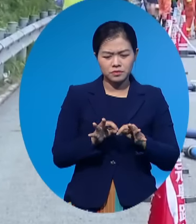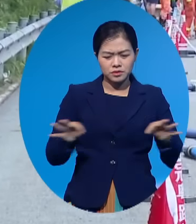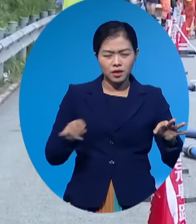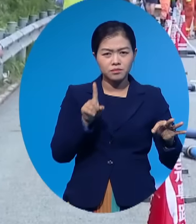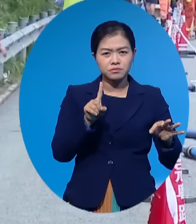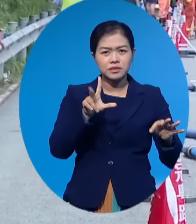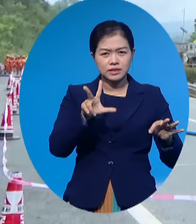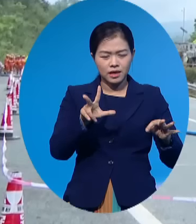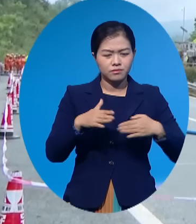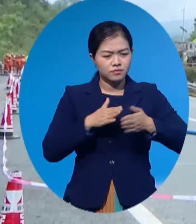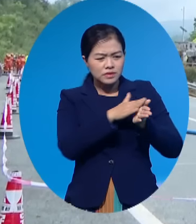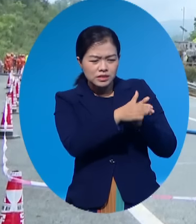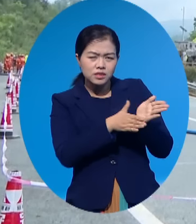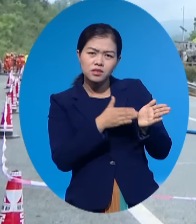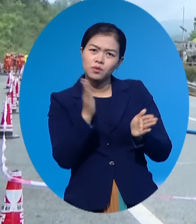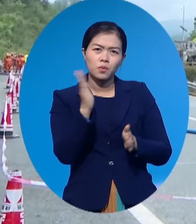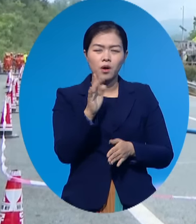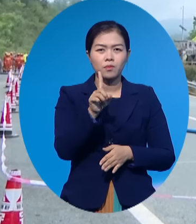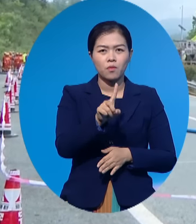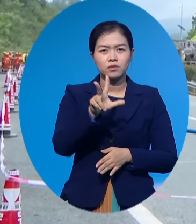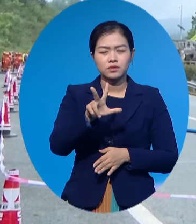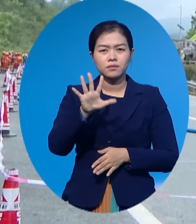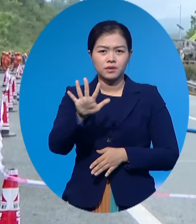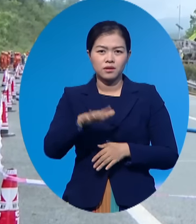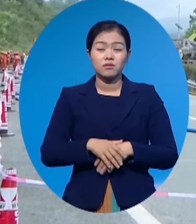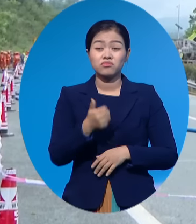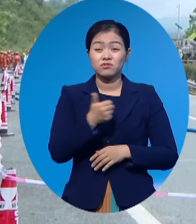mét vuông. Theo chính quyền thành phố Mai Châu, 30